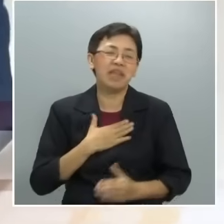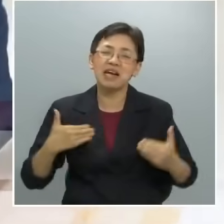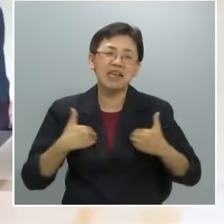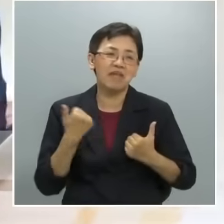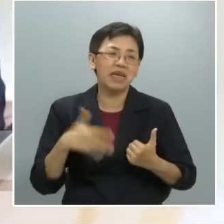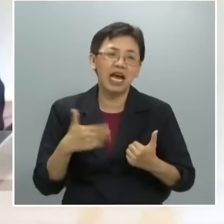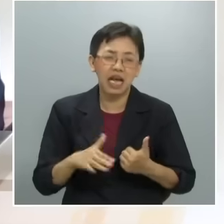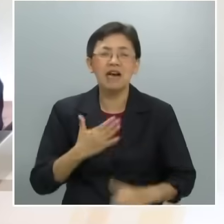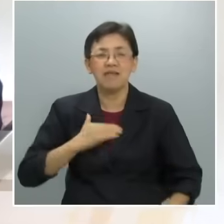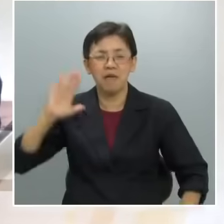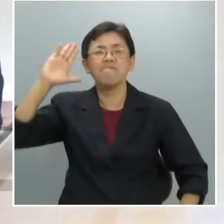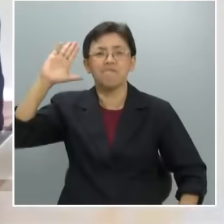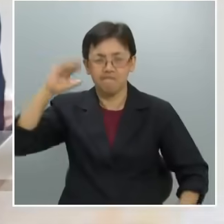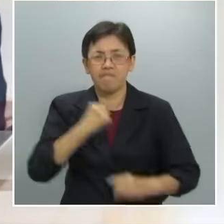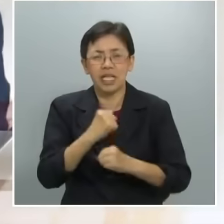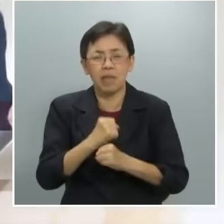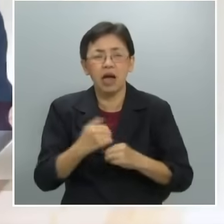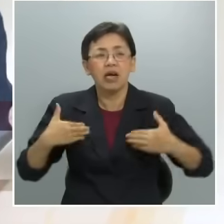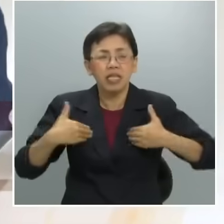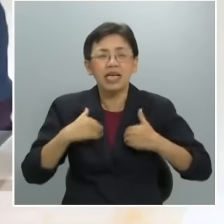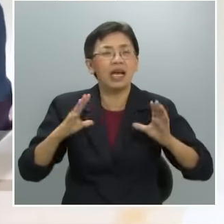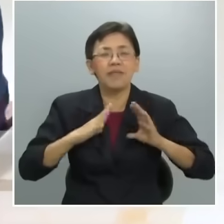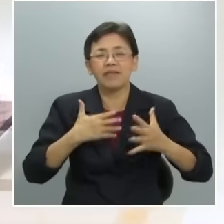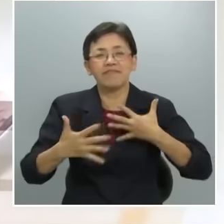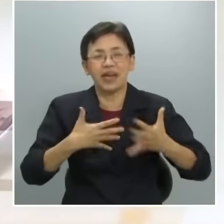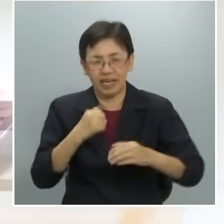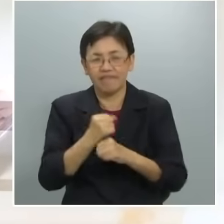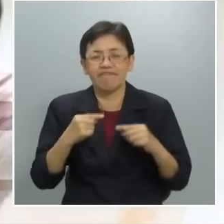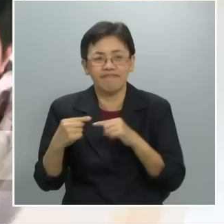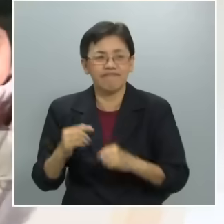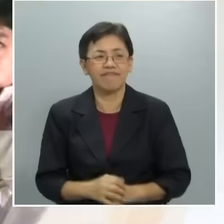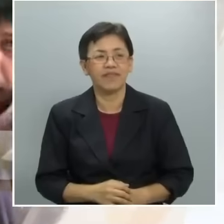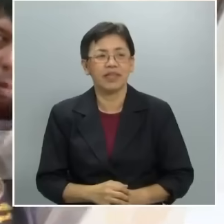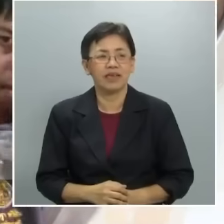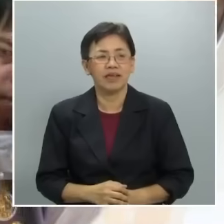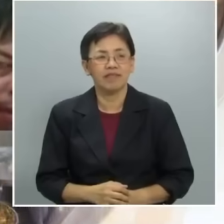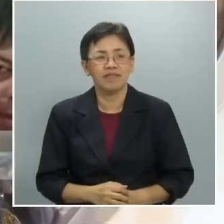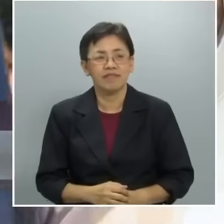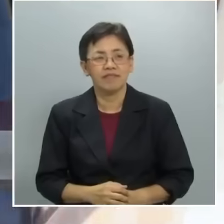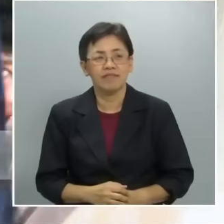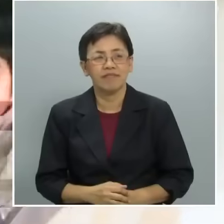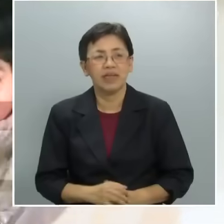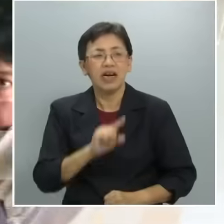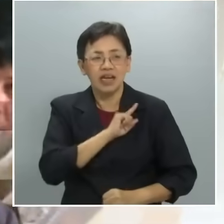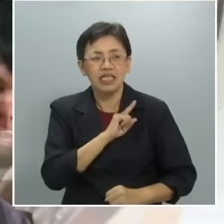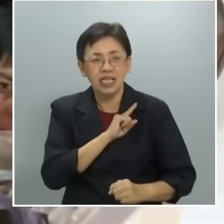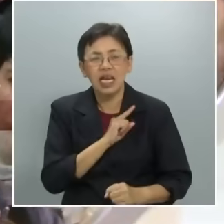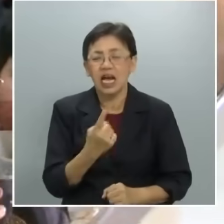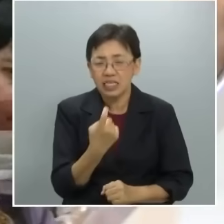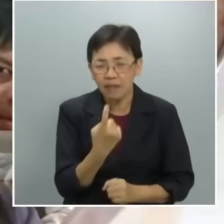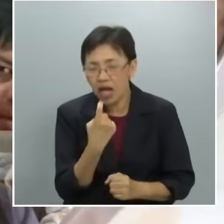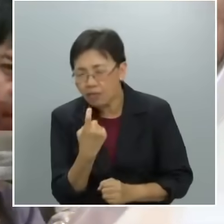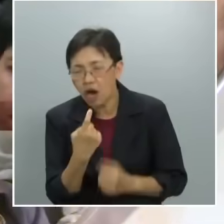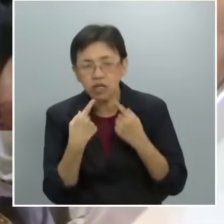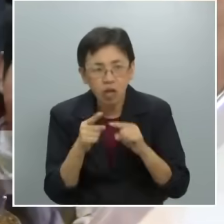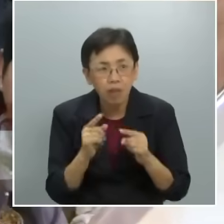เขามาทำแล้วก็ต้องทำครับถ้าเหนื่อยก็พักไม่เป็นไรนะครับไม่ได้มีอะไรนะครับแล้วก็เป็นหน้าที่ที่ต้องตอบคำถามขอทุ